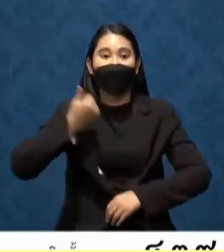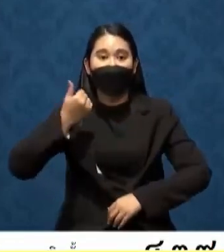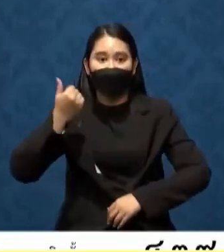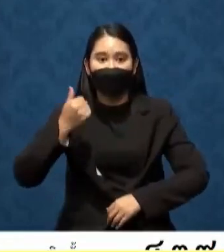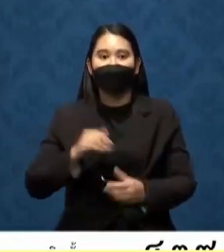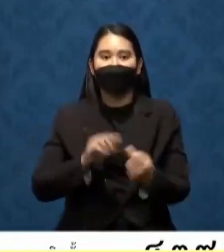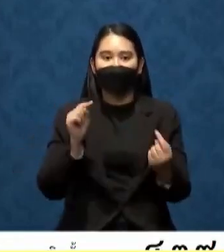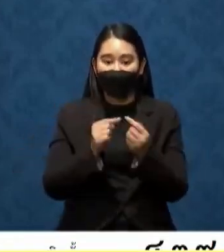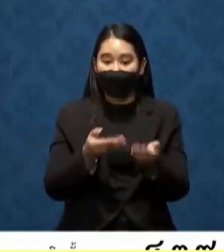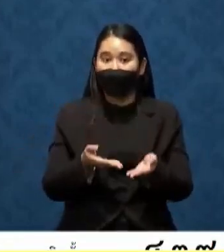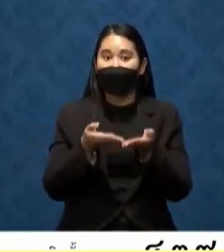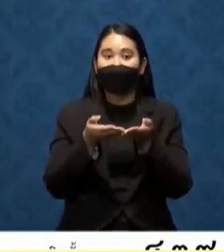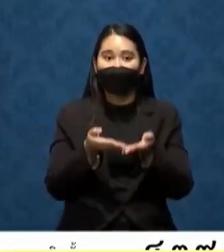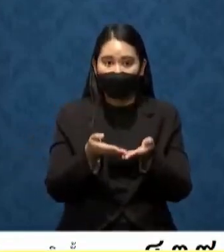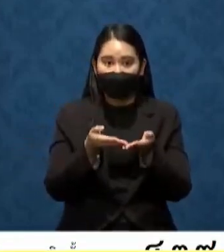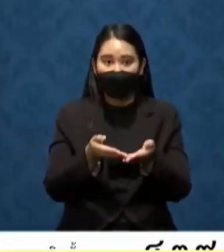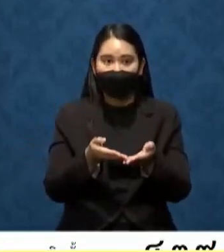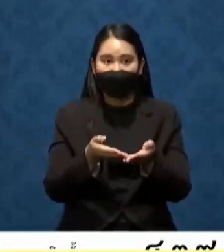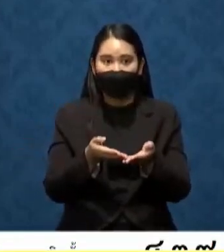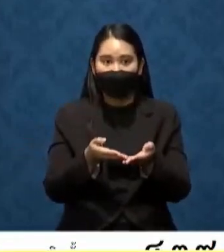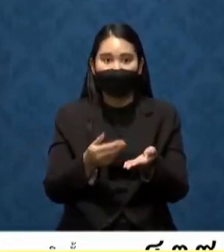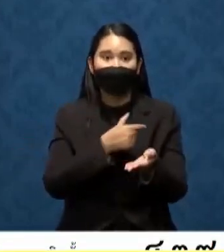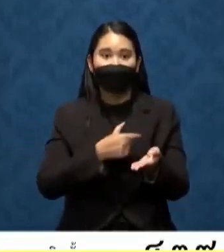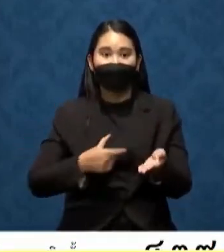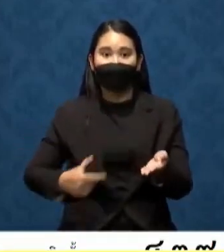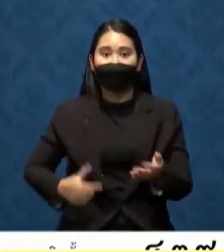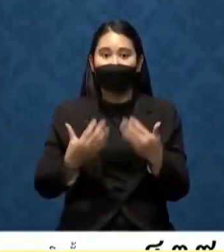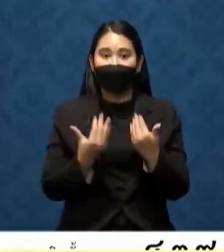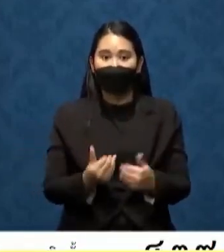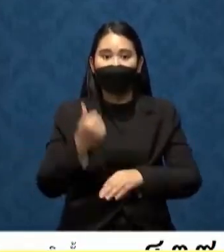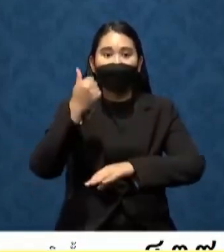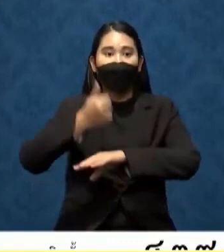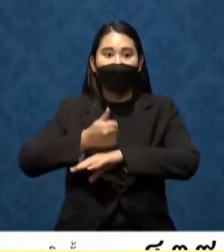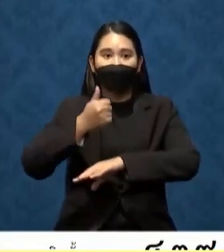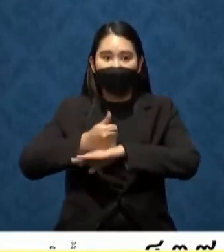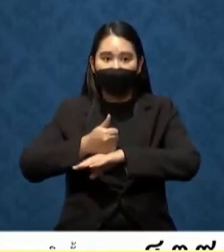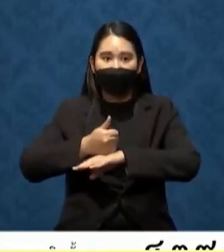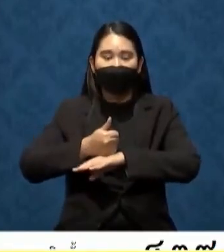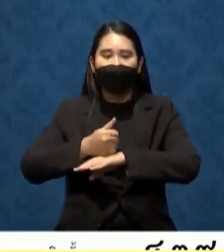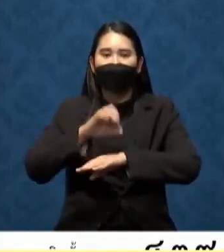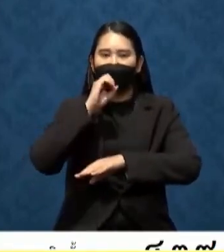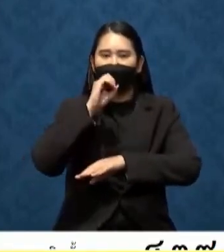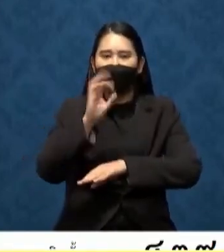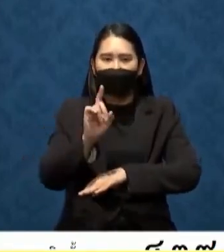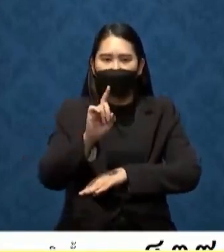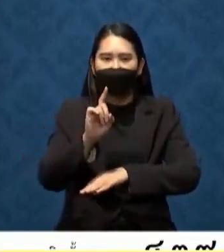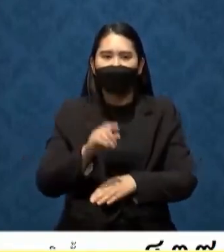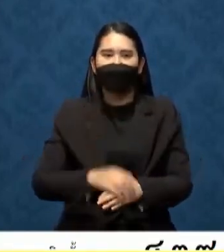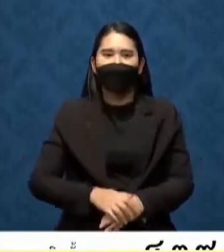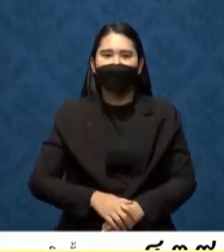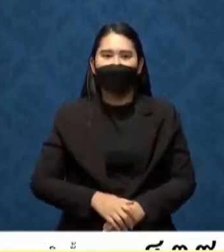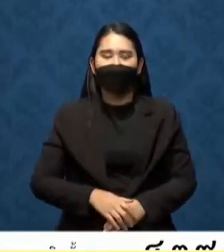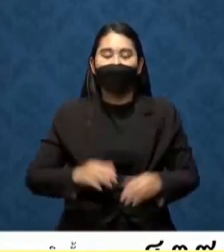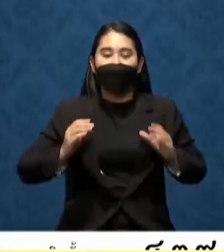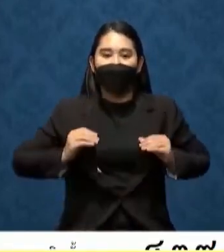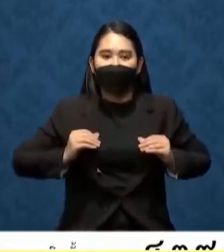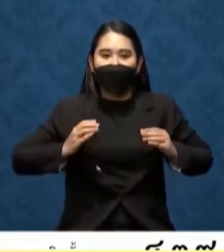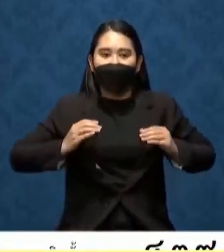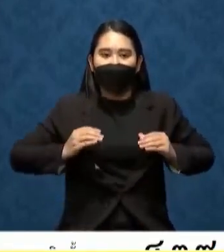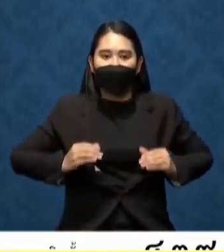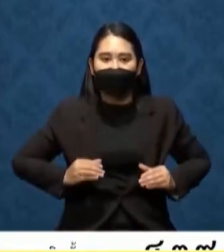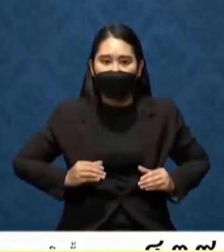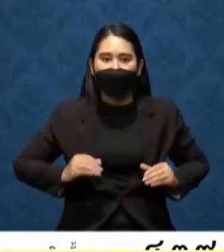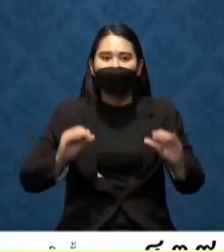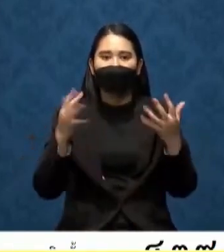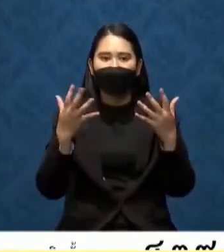เรื่องของเรือหลวงเนี่ยตอนนี้ผบ.ทล.นะครับก็มาพูดว่าเสื้อชูชีพไม่พออ้าวแล้วยังไงอะครับมันก็ไม่มีอะไรโป